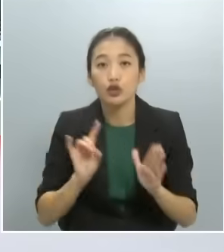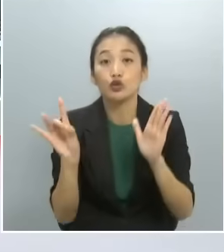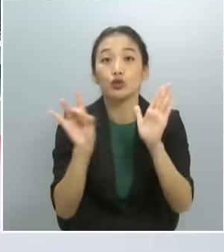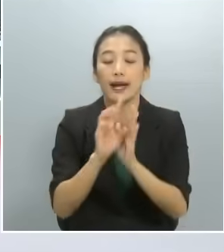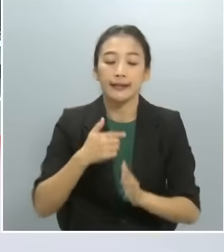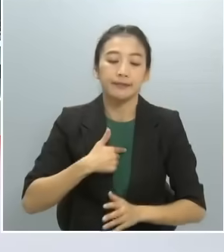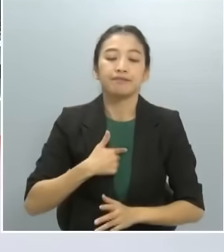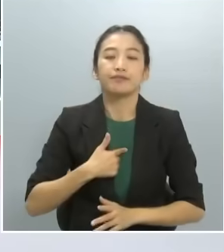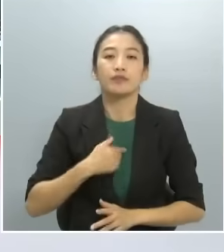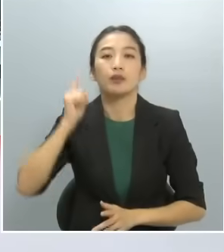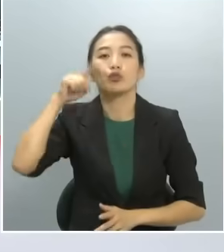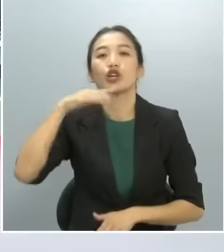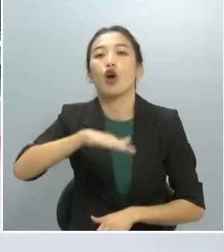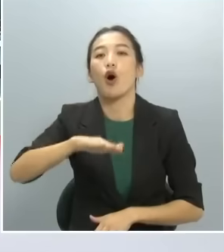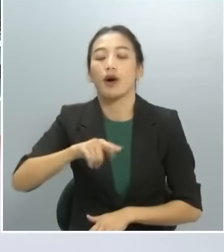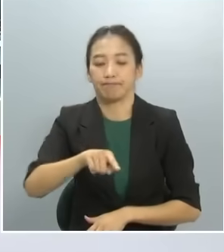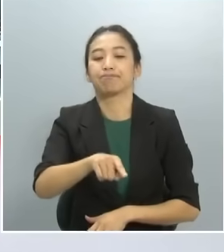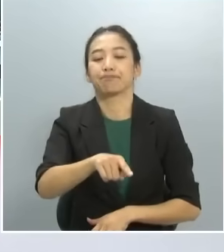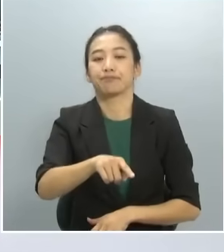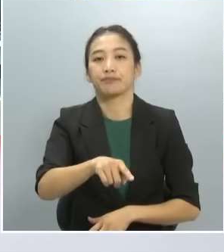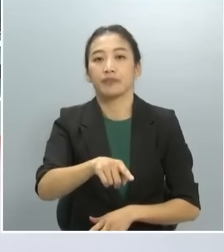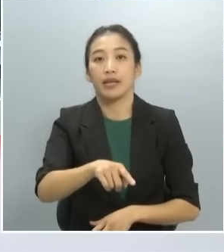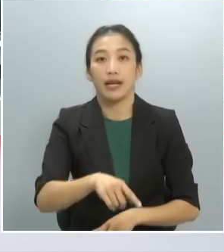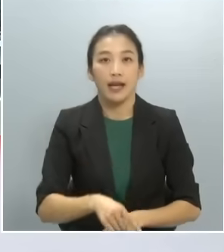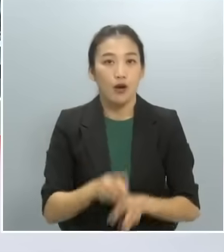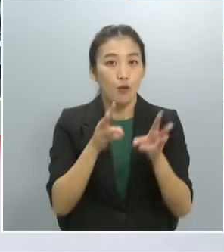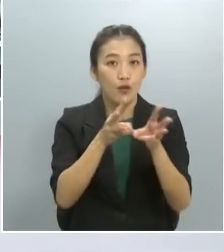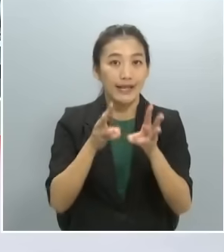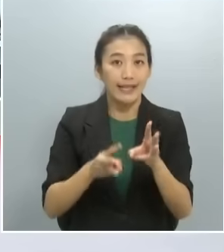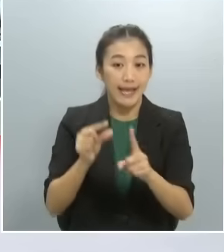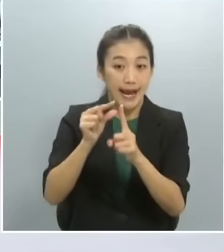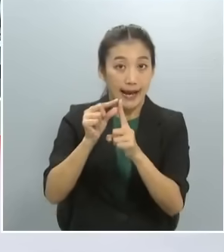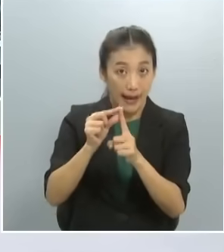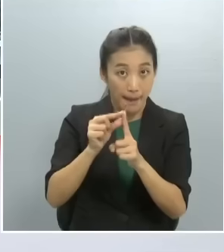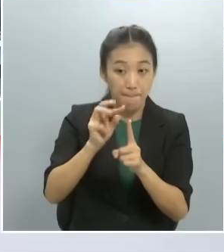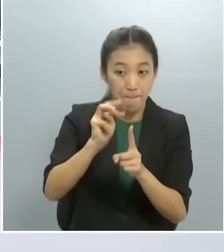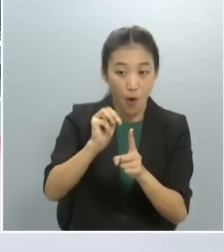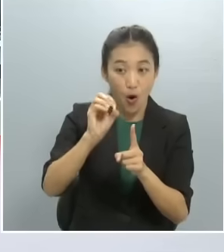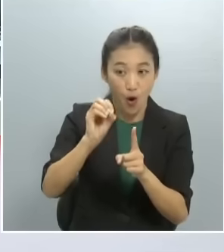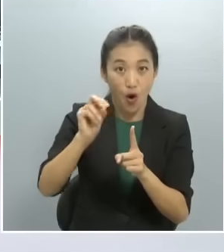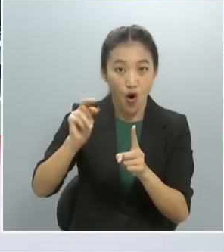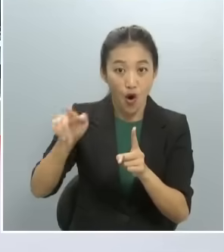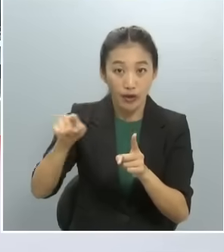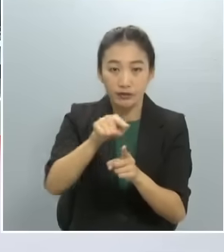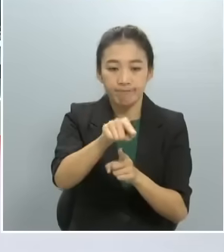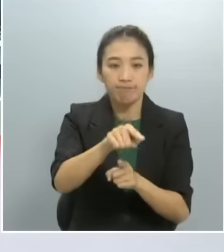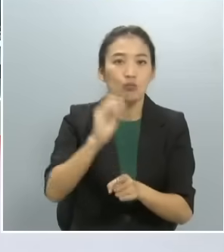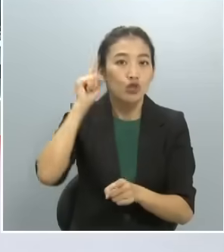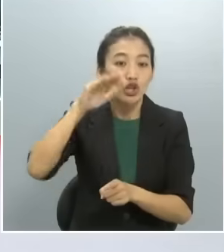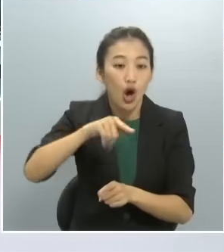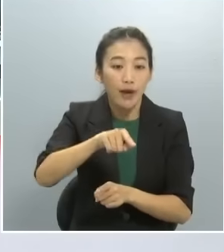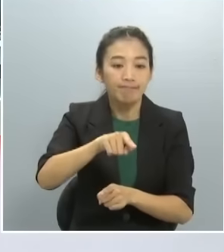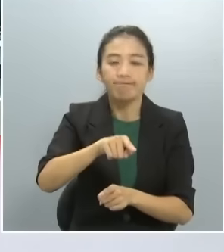ไปซื้อมาซื้อซื้อลิขสิทธิ์คำว่าไอ้มอนสเตอร์น้ำแข็งไอซ์เนี่ยพี่ซื้อมาเลยแล้วถือไว้